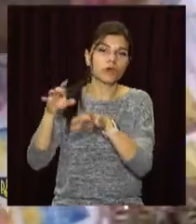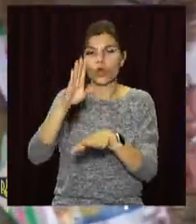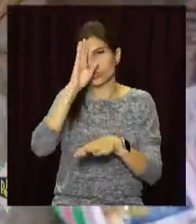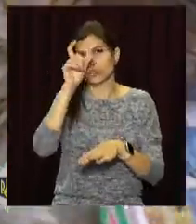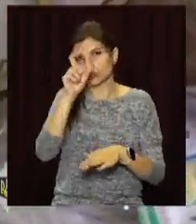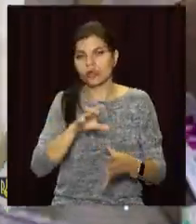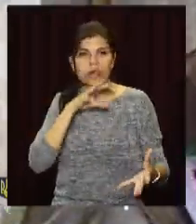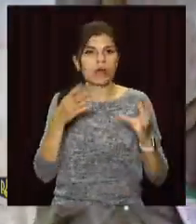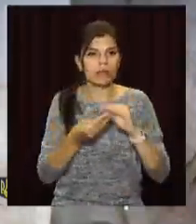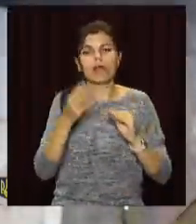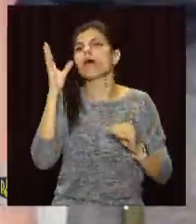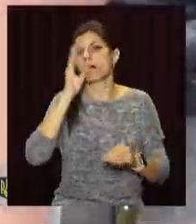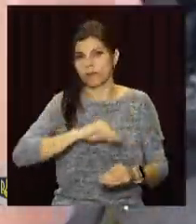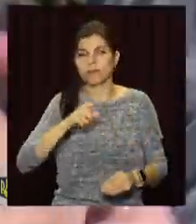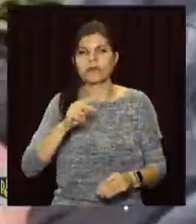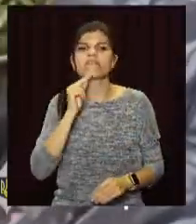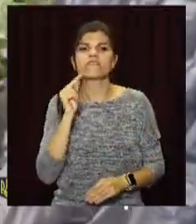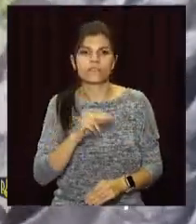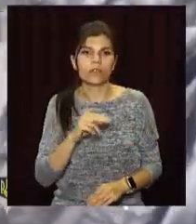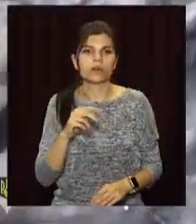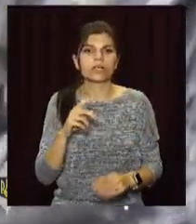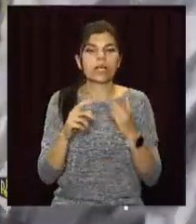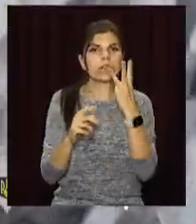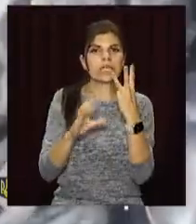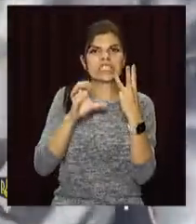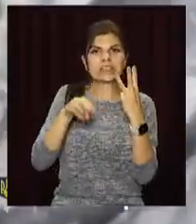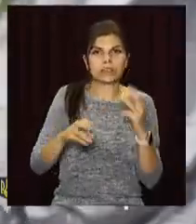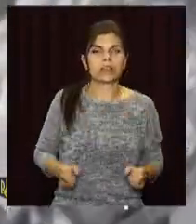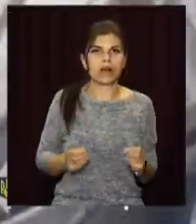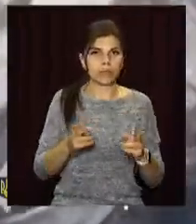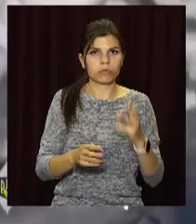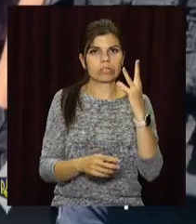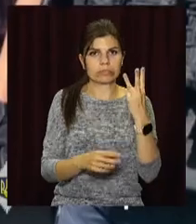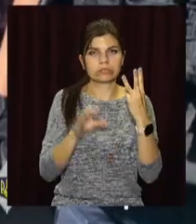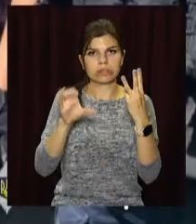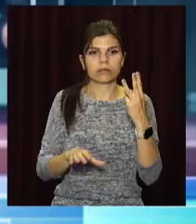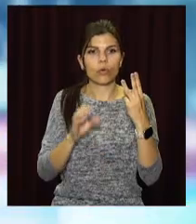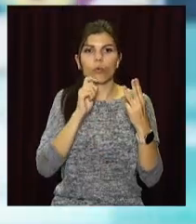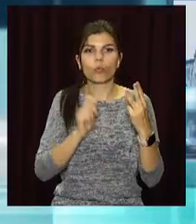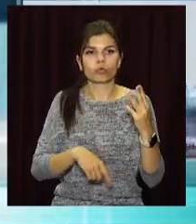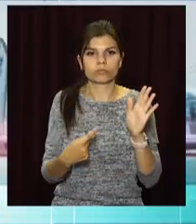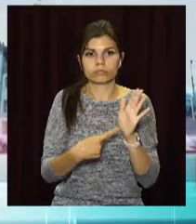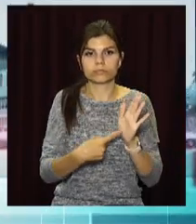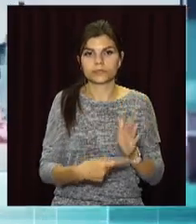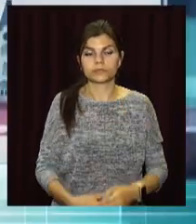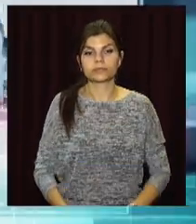чоловікові інкримінують звинувачення за трьома статтями Кримінального кодексу.